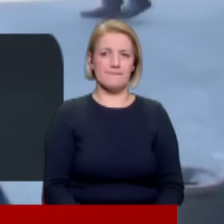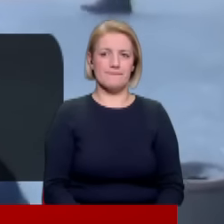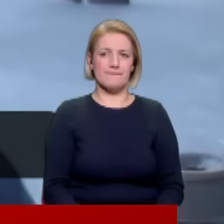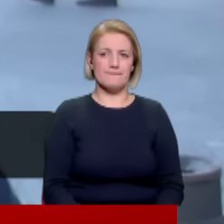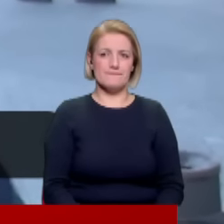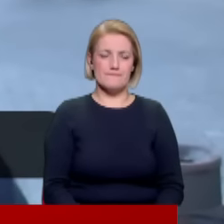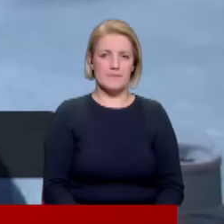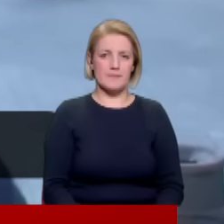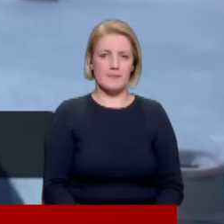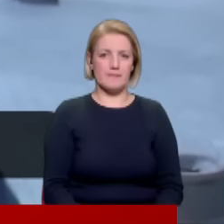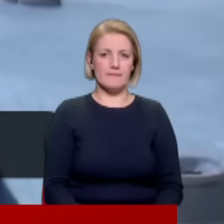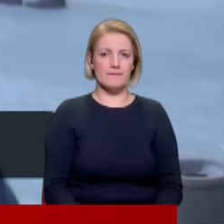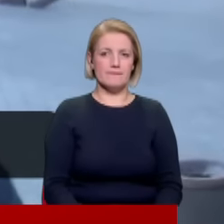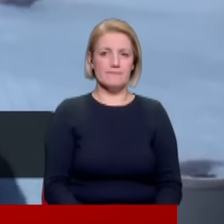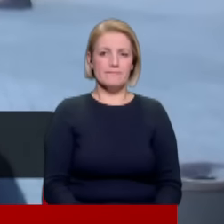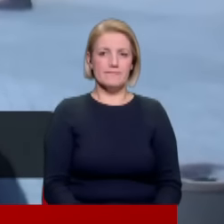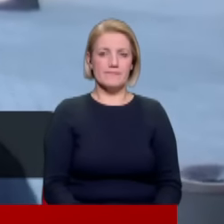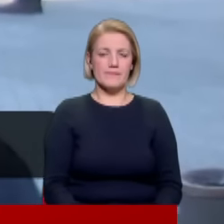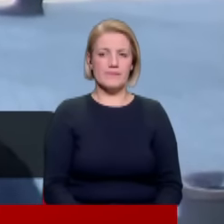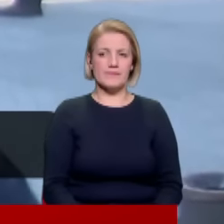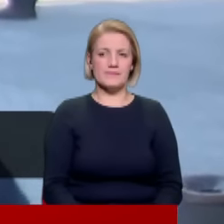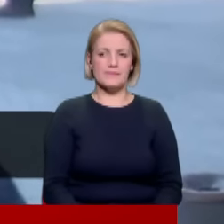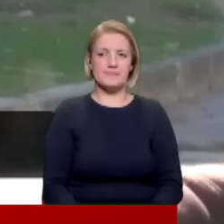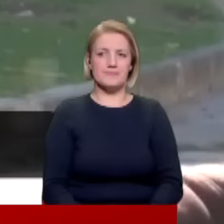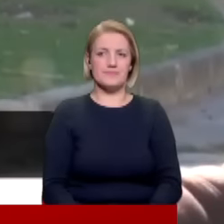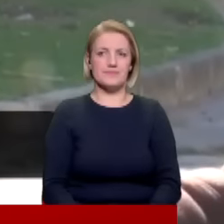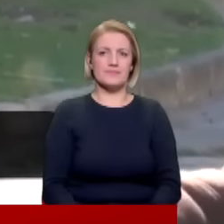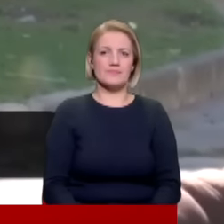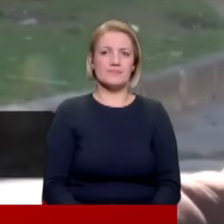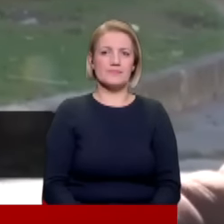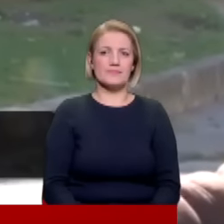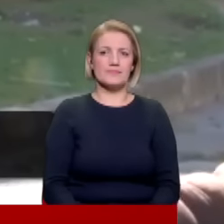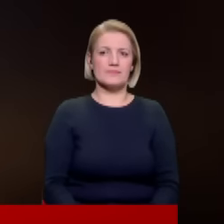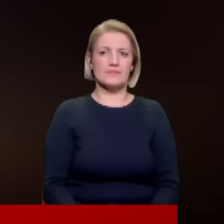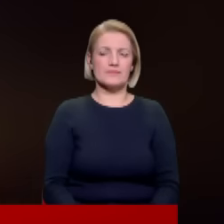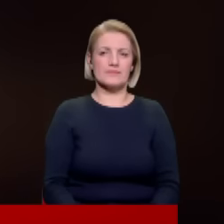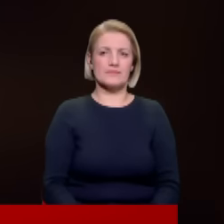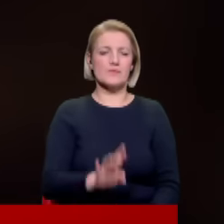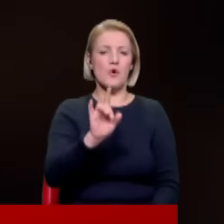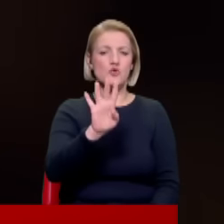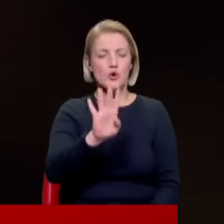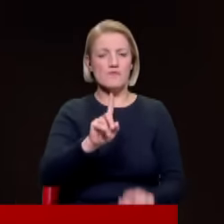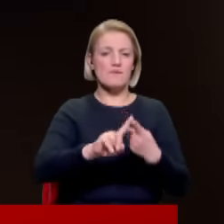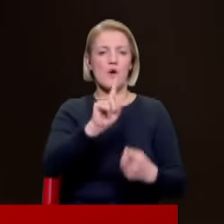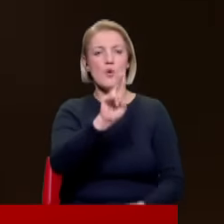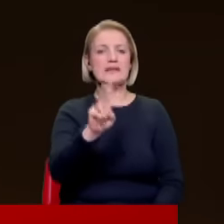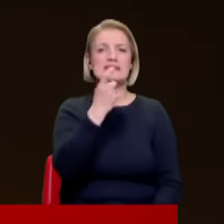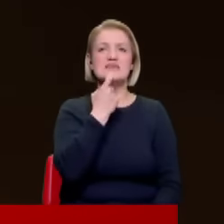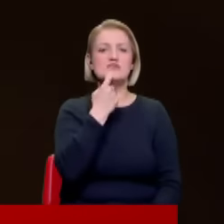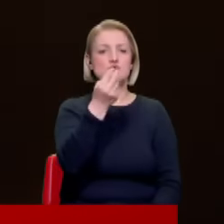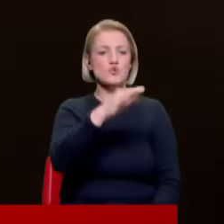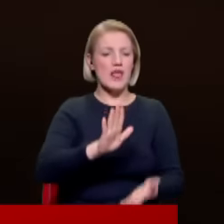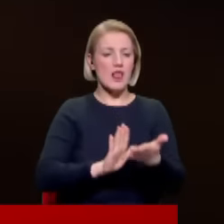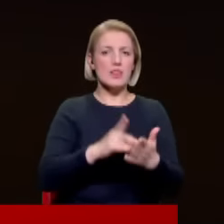vurdu. Yani ben anlamadım. Böyle nasıl, anlamadım. Küçükler içinde silah varmış. 14 ve 17 yaşlarındaki